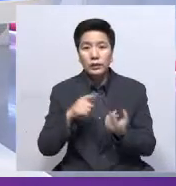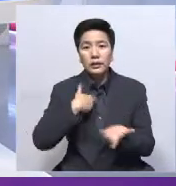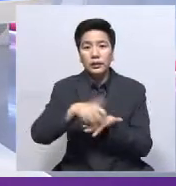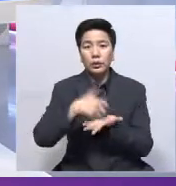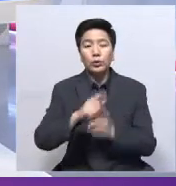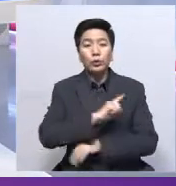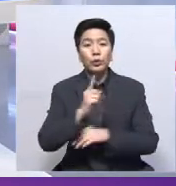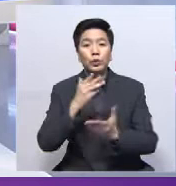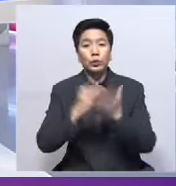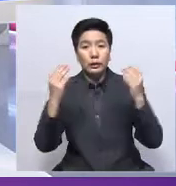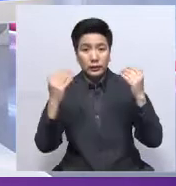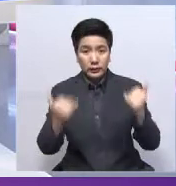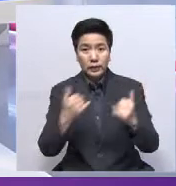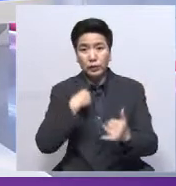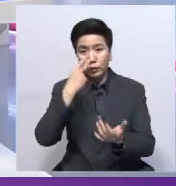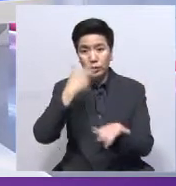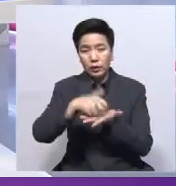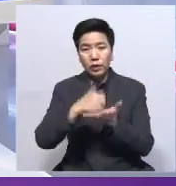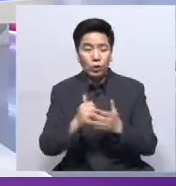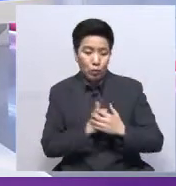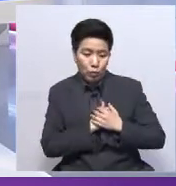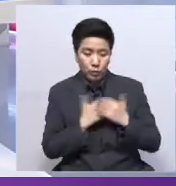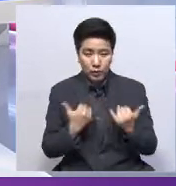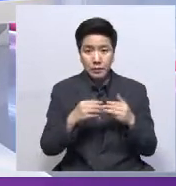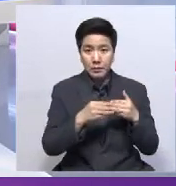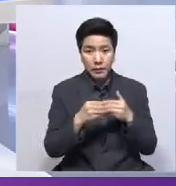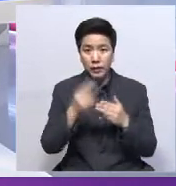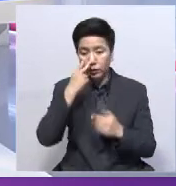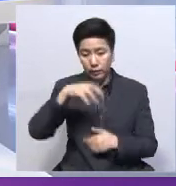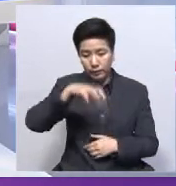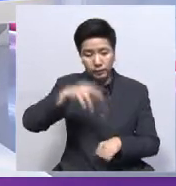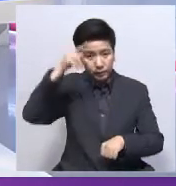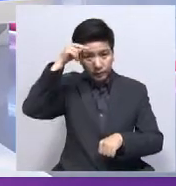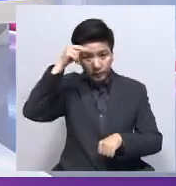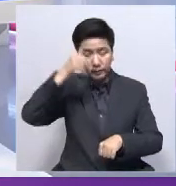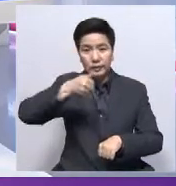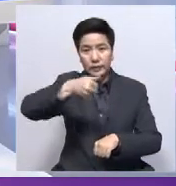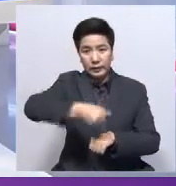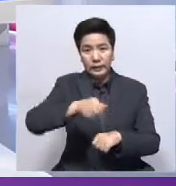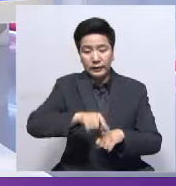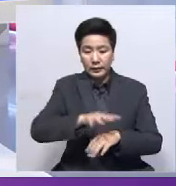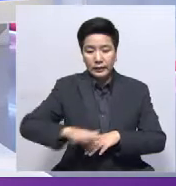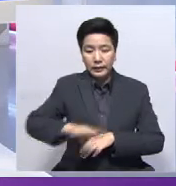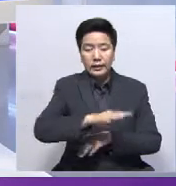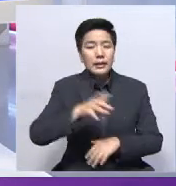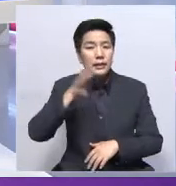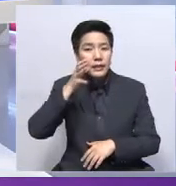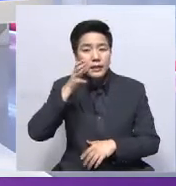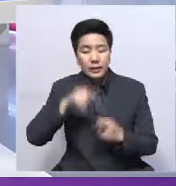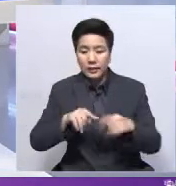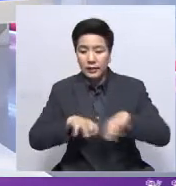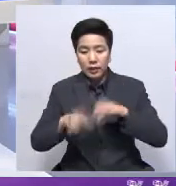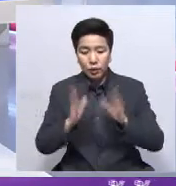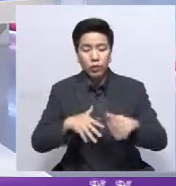าศวันหยุดสุดสัปดาห์นี้กันบ้างนะคะไปชมบรรยากาศงานอุ่นไอรักคลายความหนาวที่พระลานพระราชวังดุสิตและบริเวณสนามเสือป่าค่ะจัดขึ้น